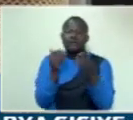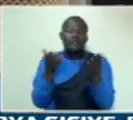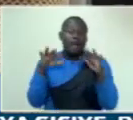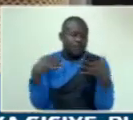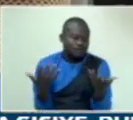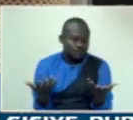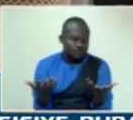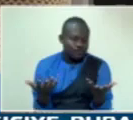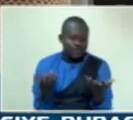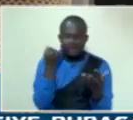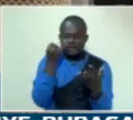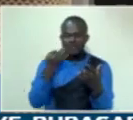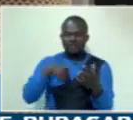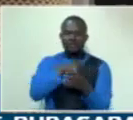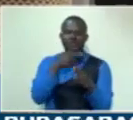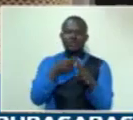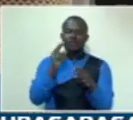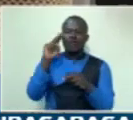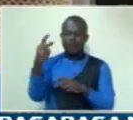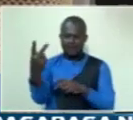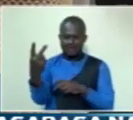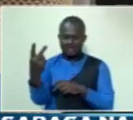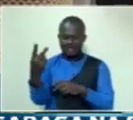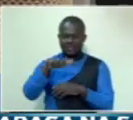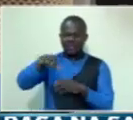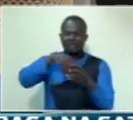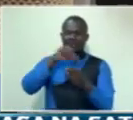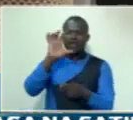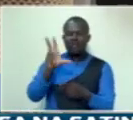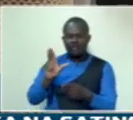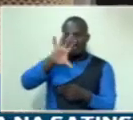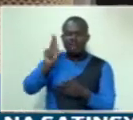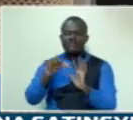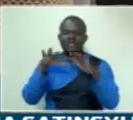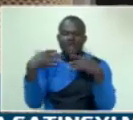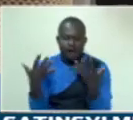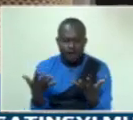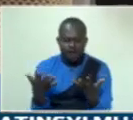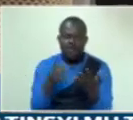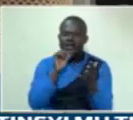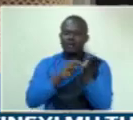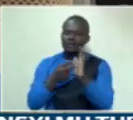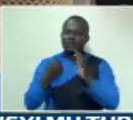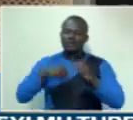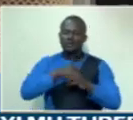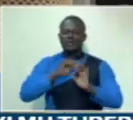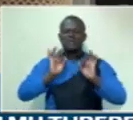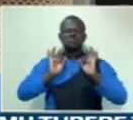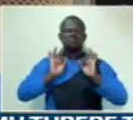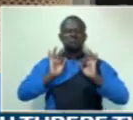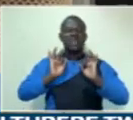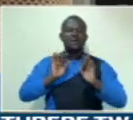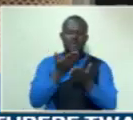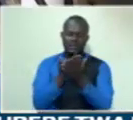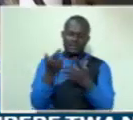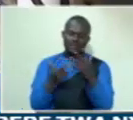gade kuba twitwa abakabiri muri Afrika Afrika se yonyine ihagaze gute ntibivuza ko twagezayo tujye inzira